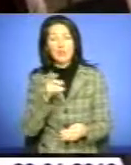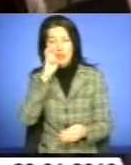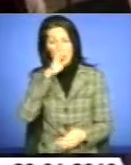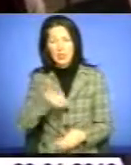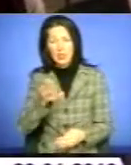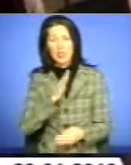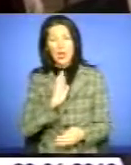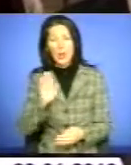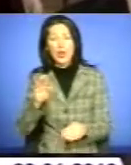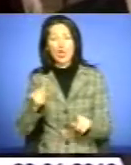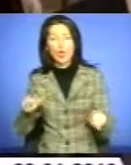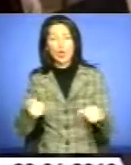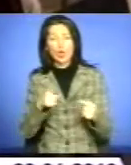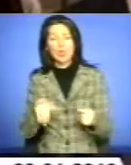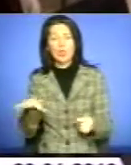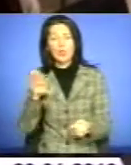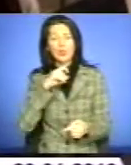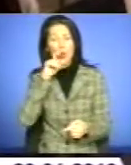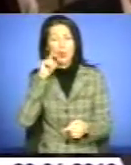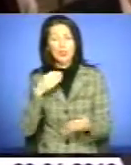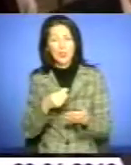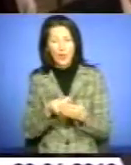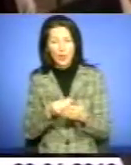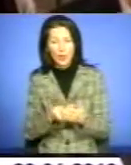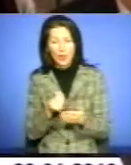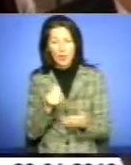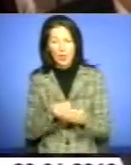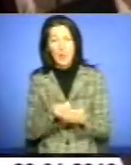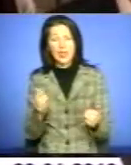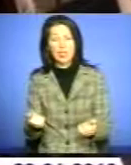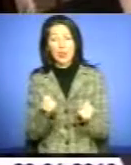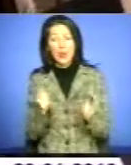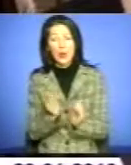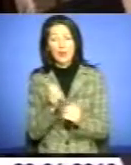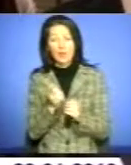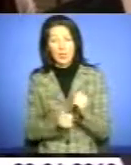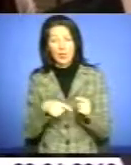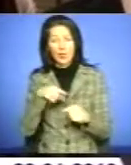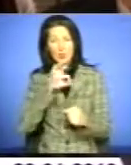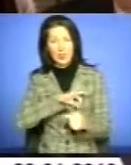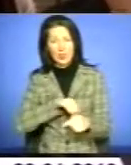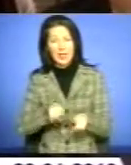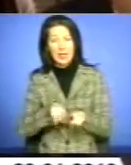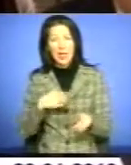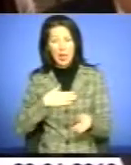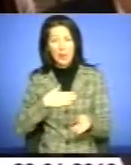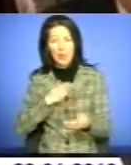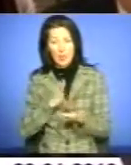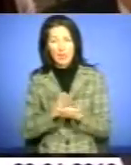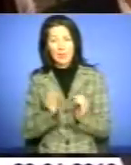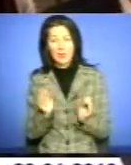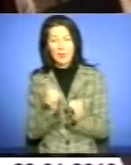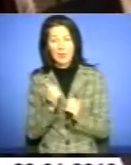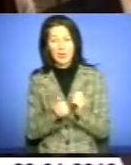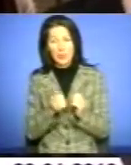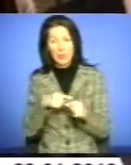был создан всеукраинский фонд поддержания малого-среднего бизнеса. А так как мы как раз и есть малый-средний бизнес, тільки